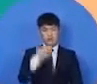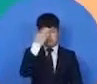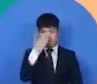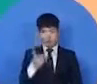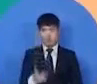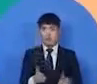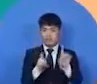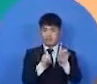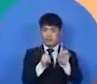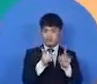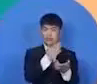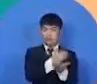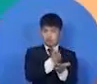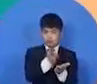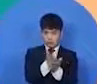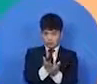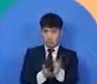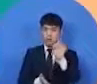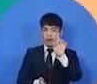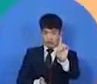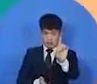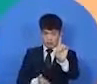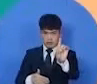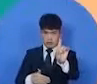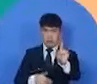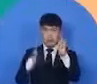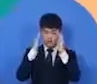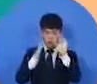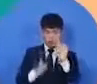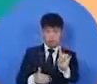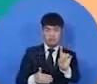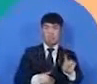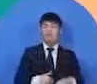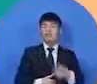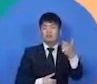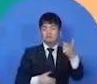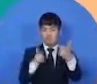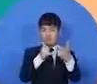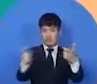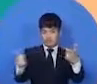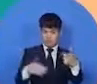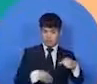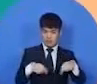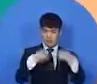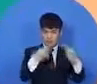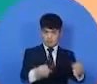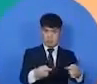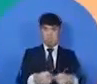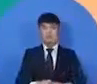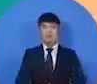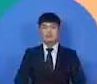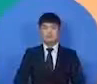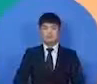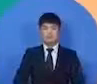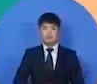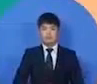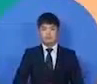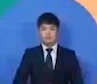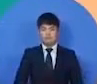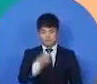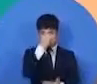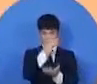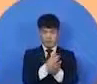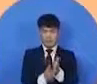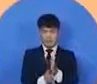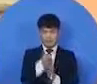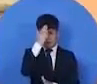무료이며 1 광 자당 60명을 선착순 마감합니다 자세한 내용은 천안 예술의 전당 홈페이지를 참조하시면 됩니다